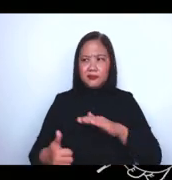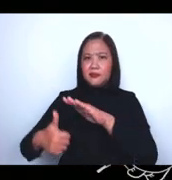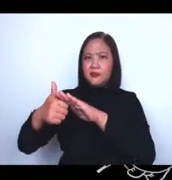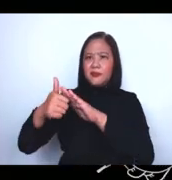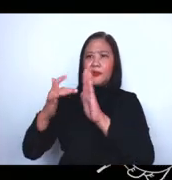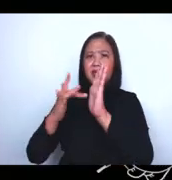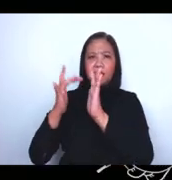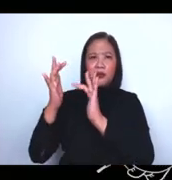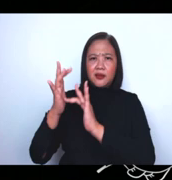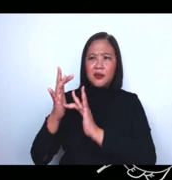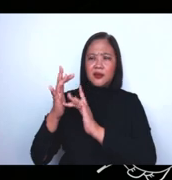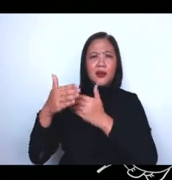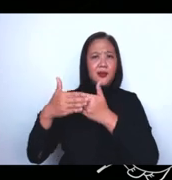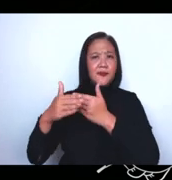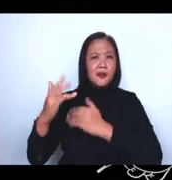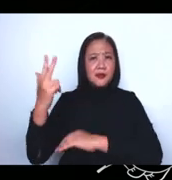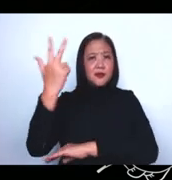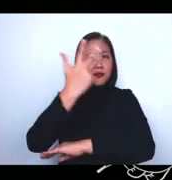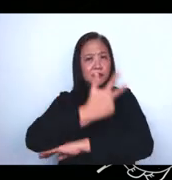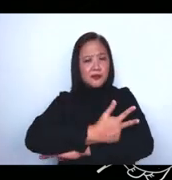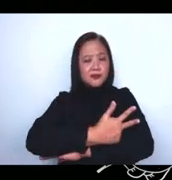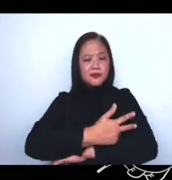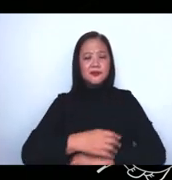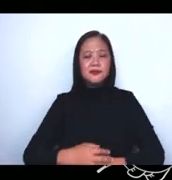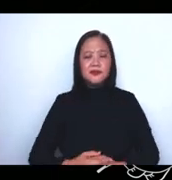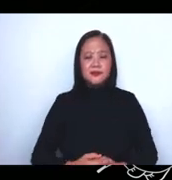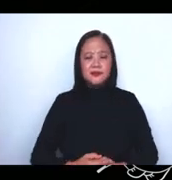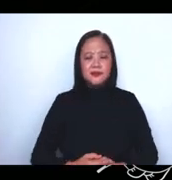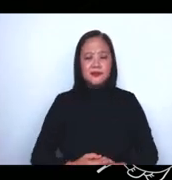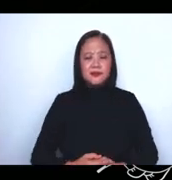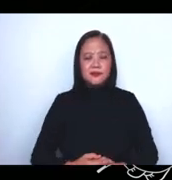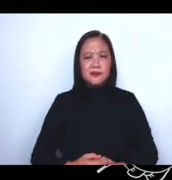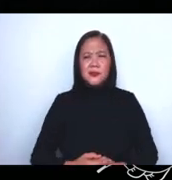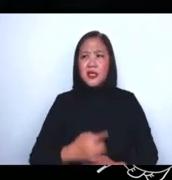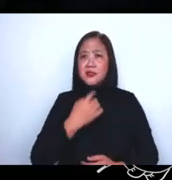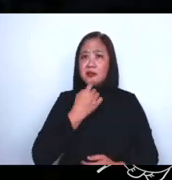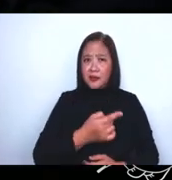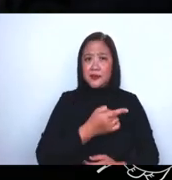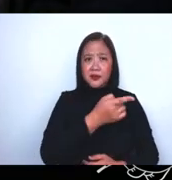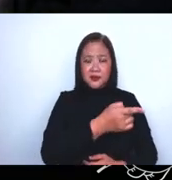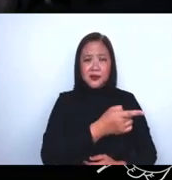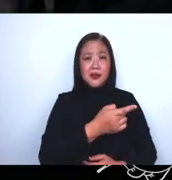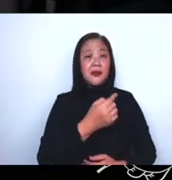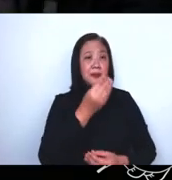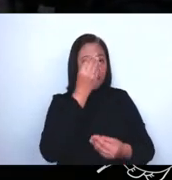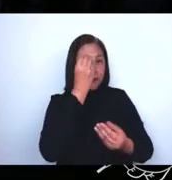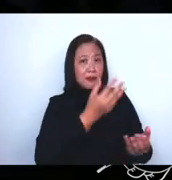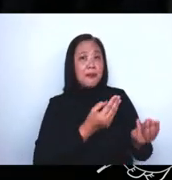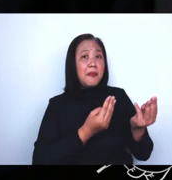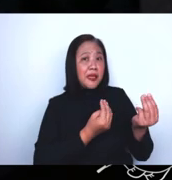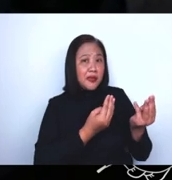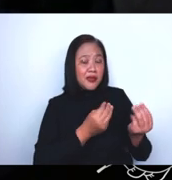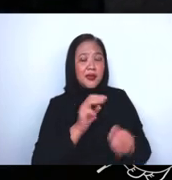Nagpakita si Jesus sa ikatlong araw, tulad ng sabi niya kay